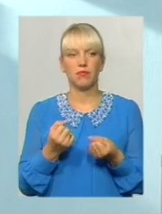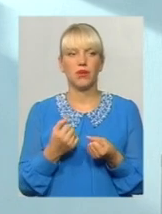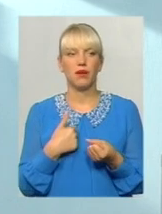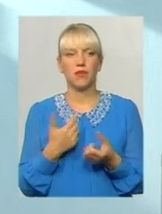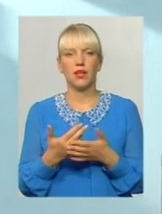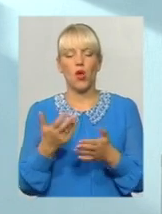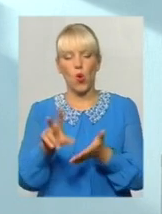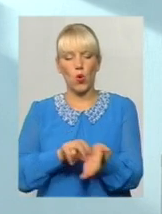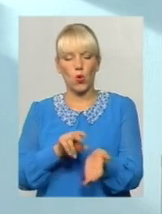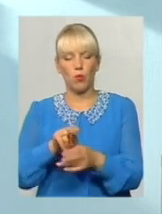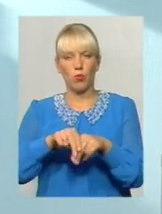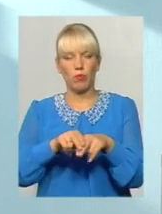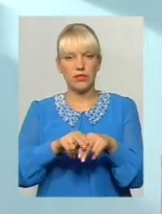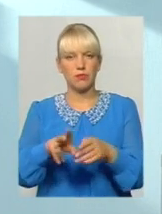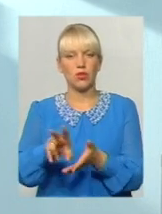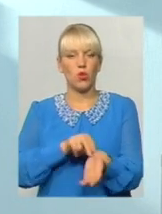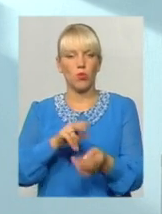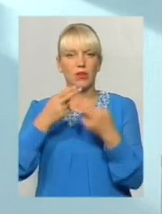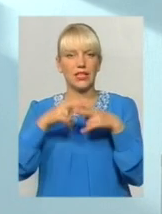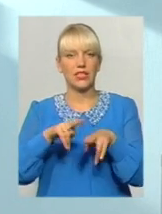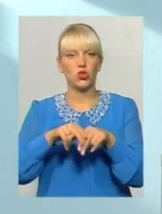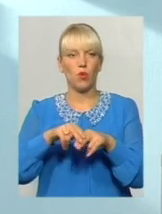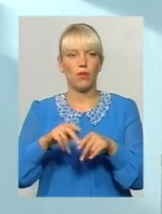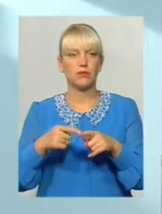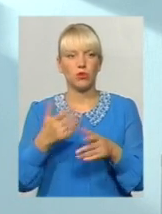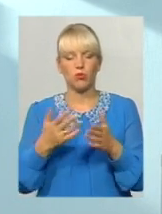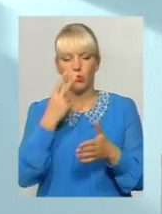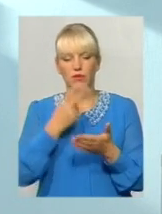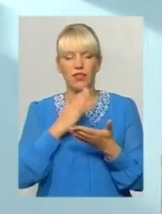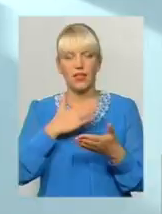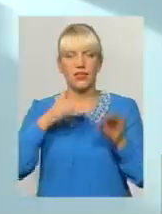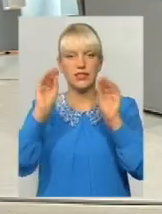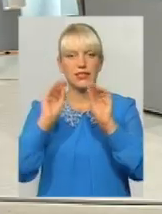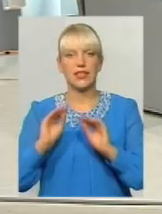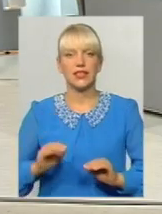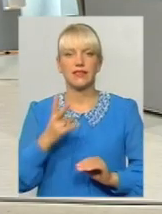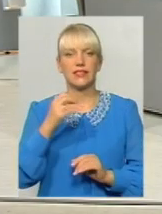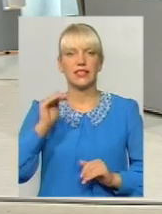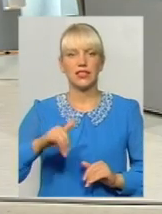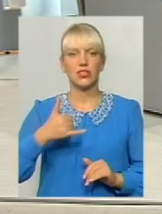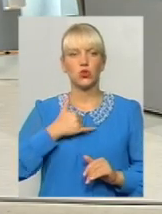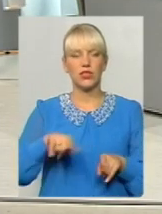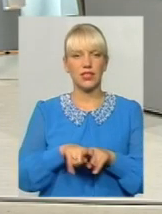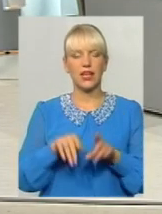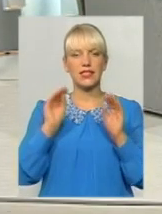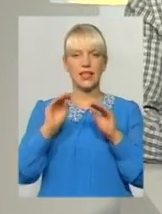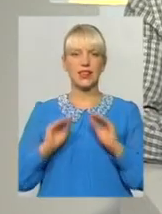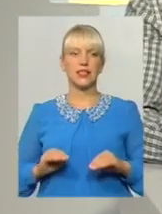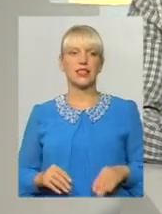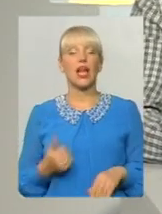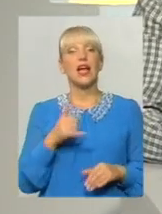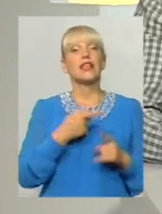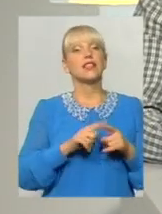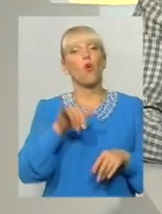копію паспорта, да, і беремо копію технічного паспорта. Якщо по нашій статистиці, да, от, що 200 тисяч, то у нас от така статистика. Оце вас статистика,